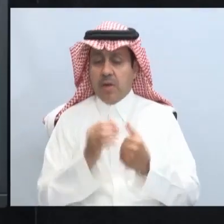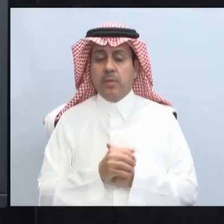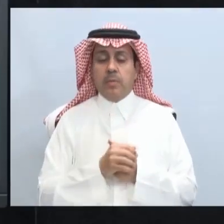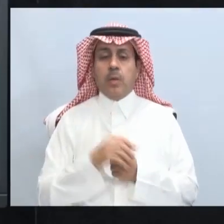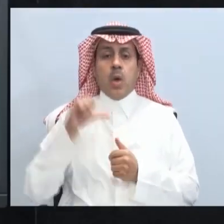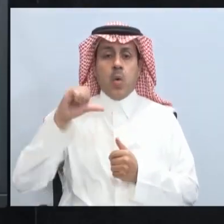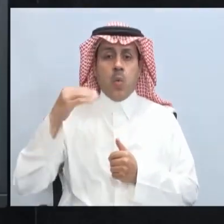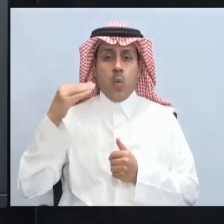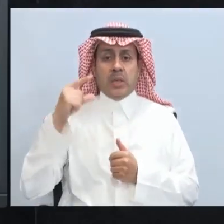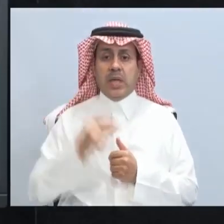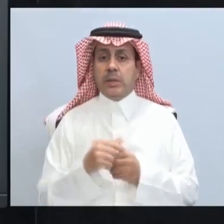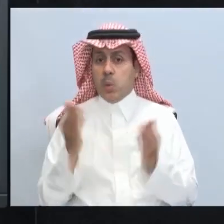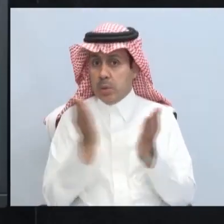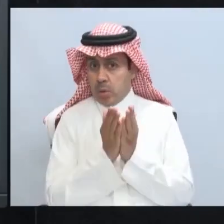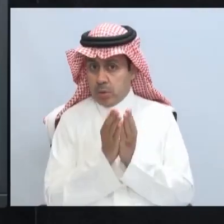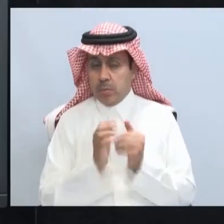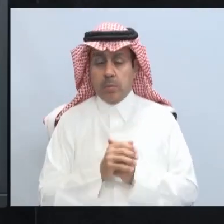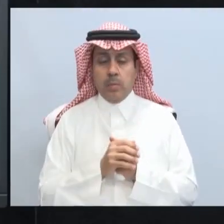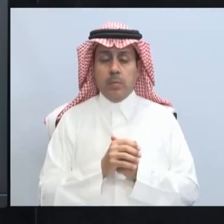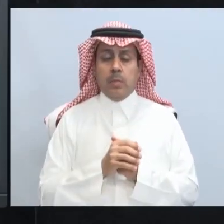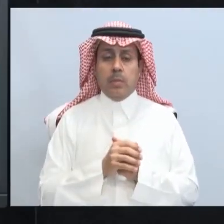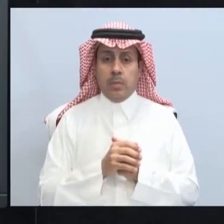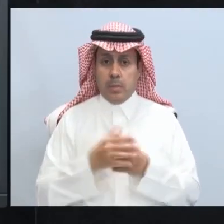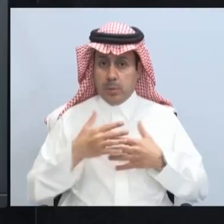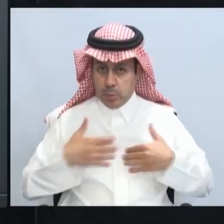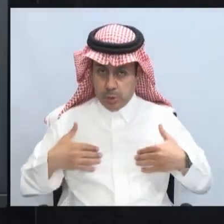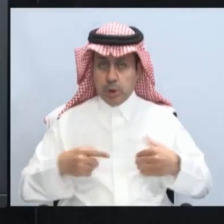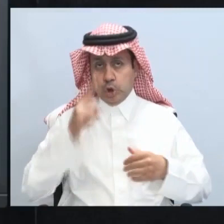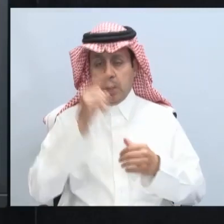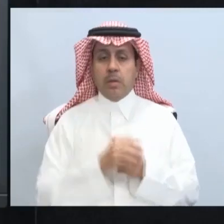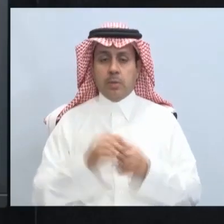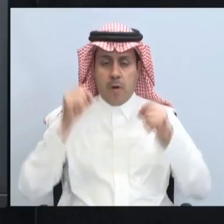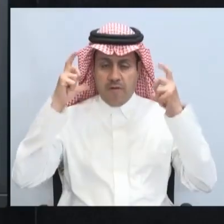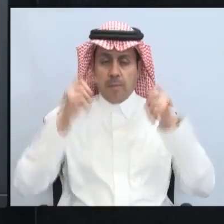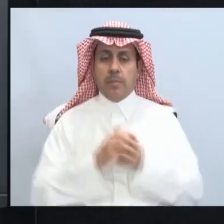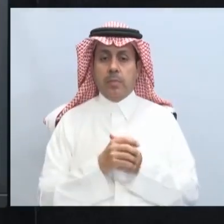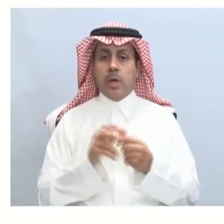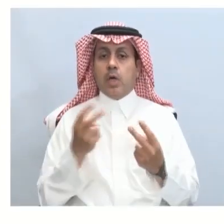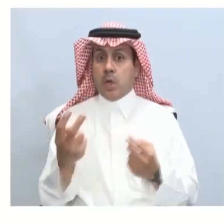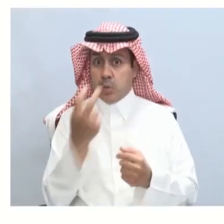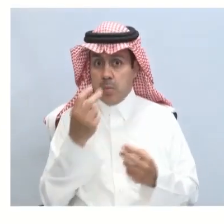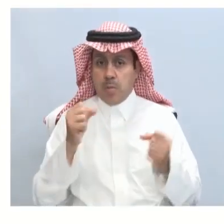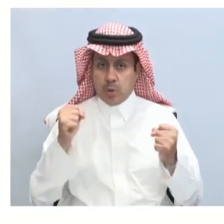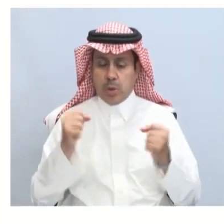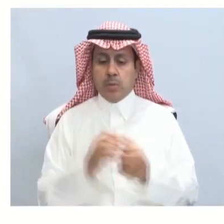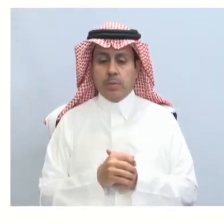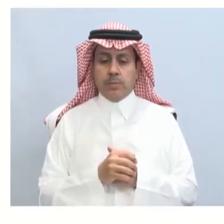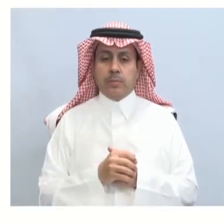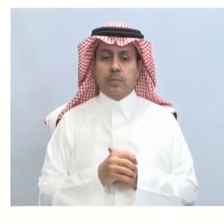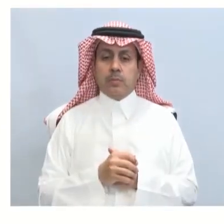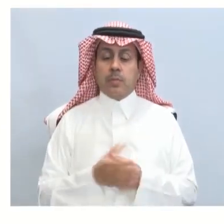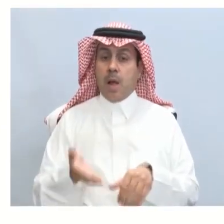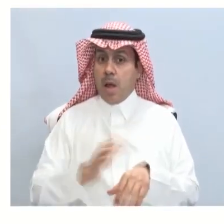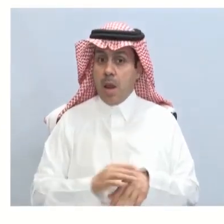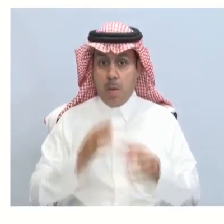الوحدات والدروس بطريقه شيقه ممتعه باذن الله تعالى فكونوا معي بارك الله فيكم اذا على بركه